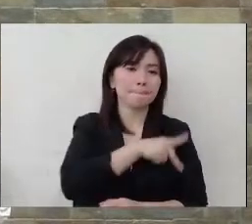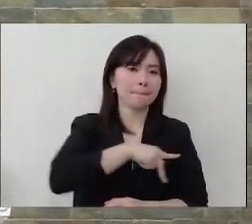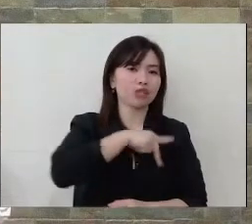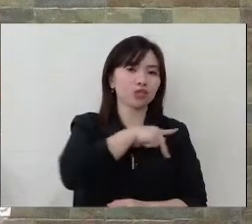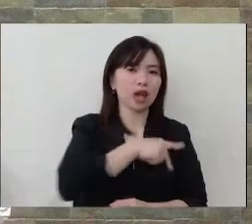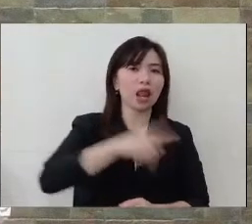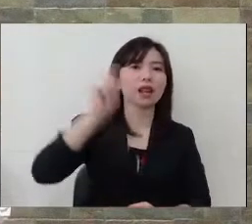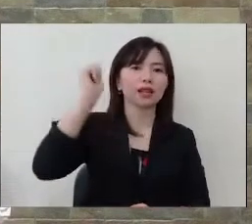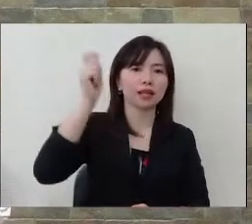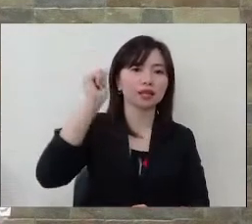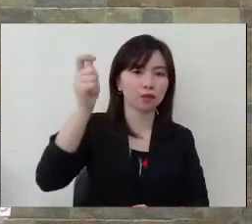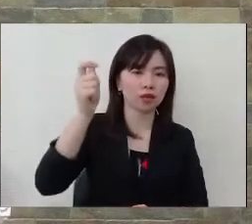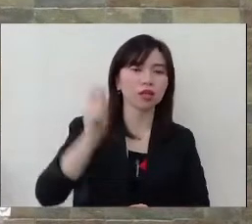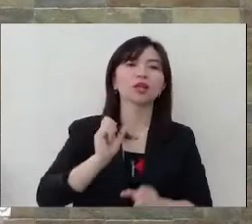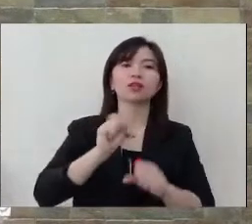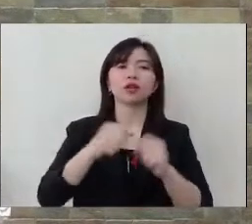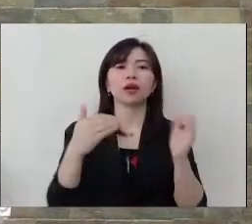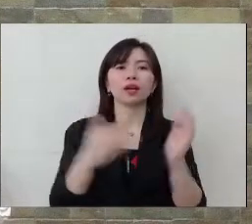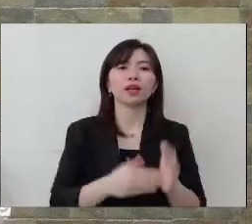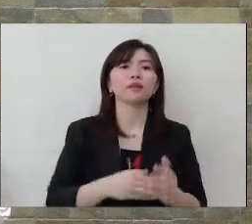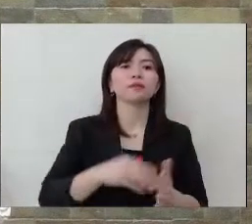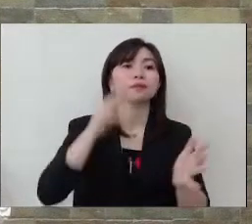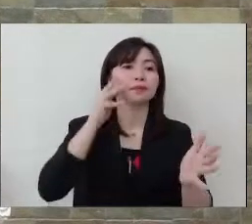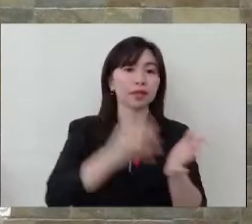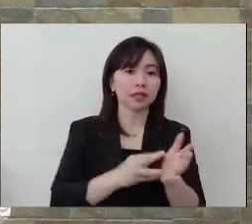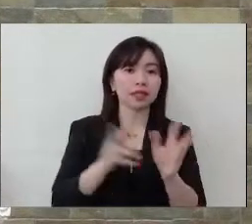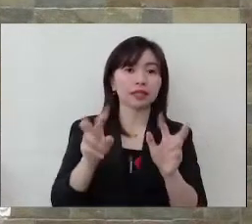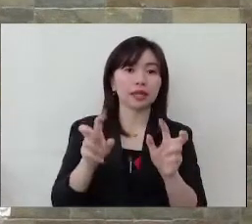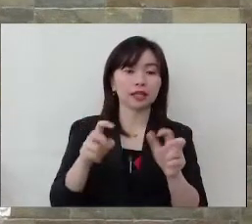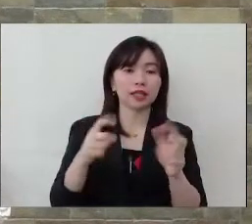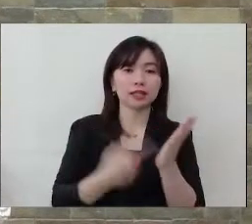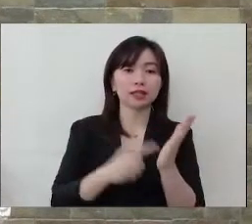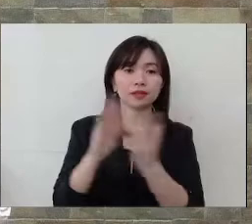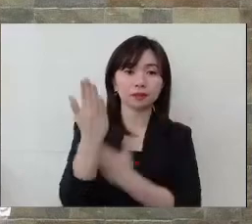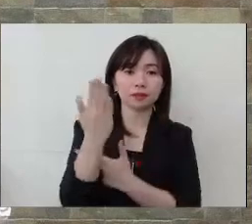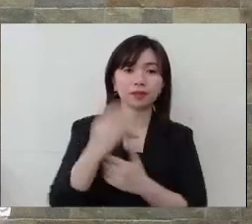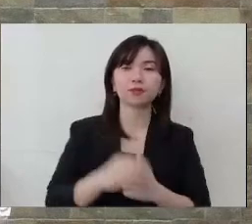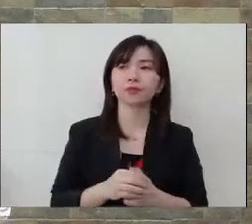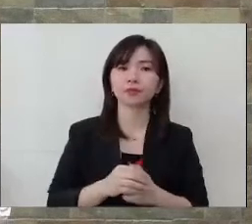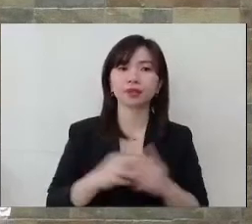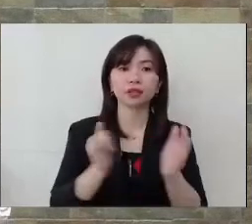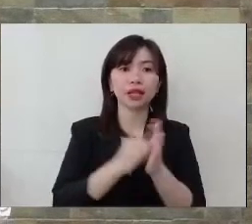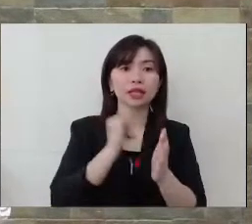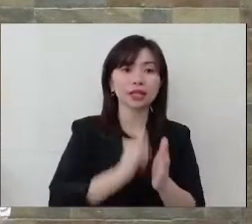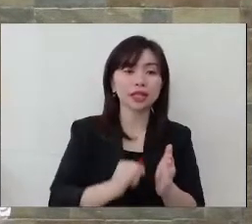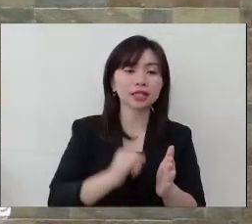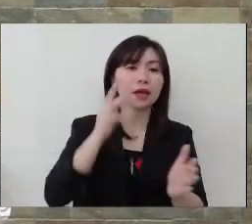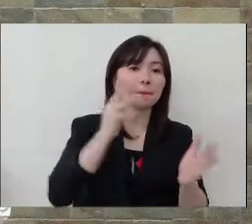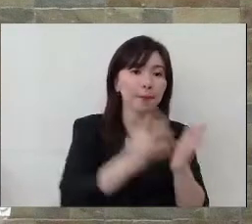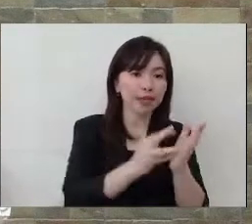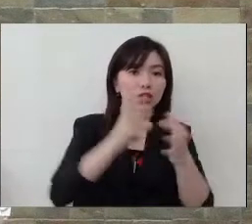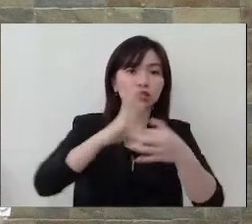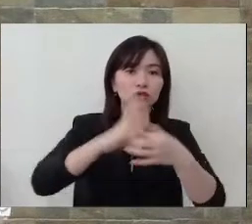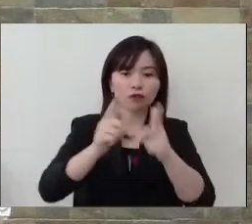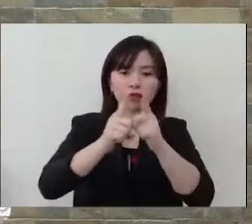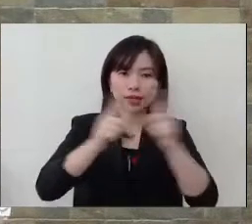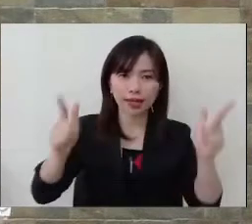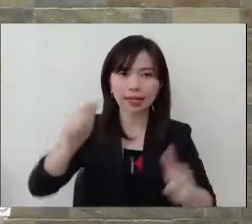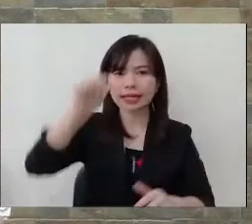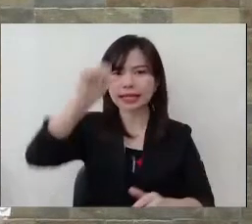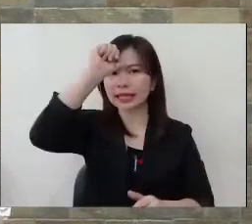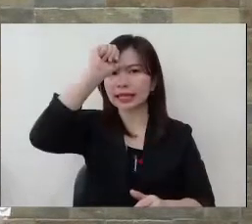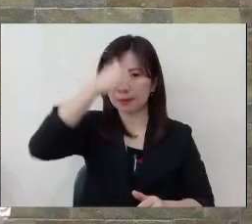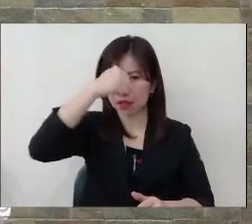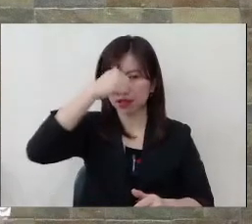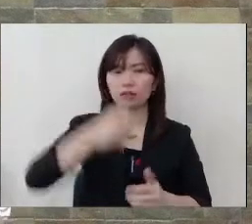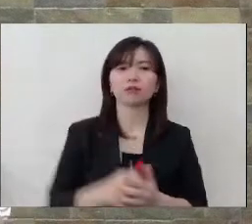morning, the message that you will be hearing from me is a message of reminder. It